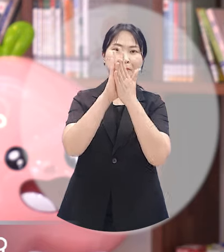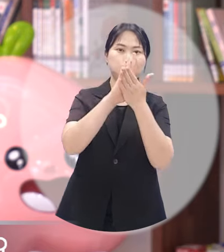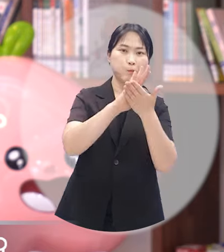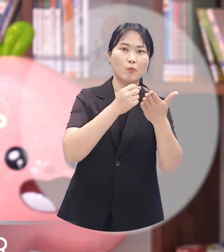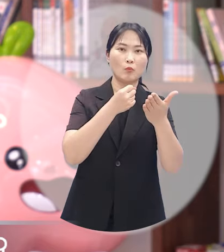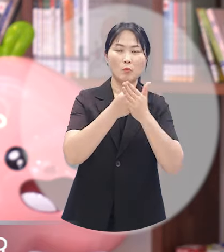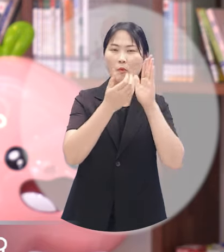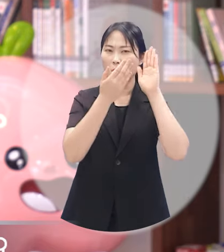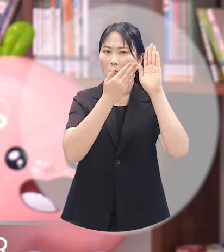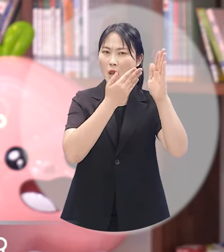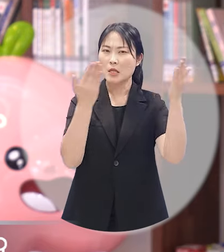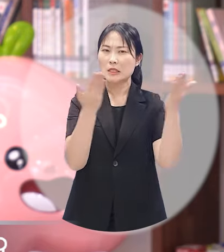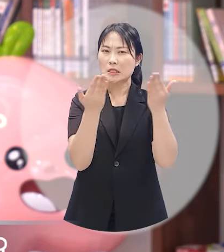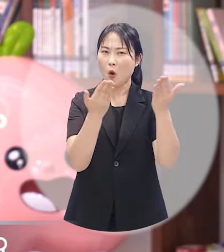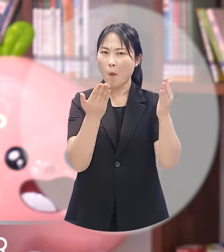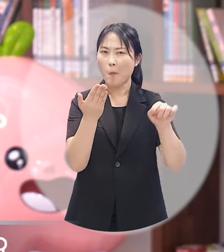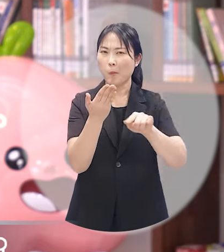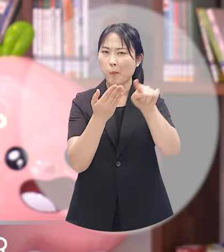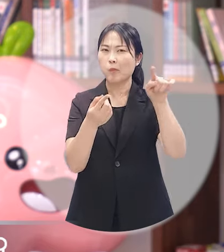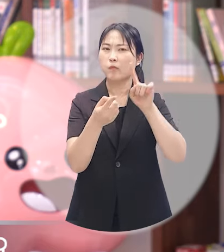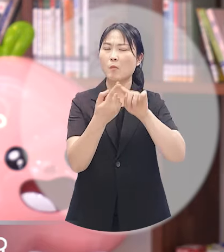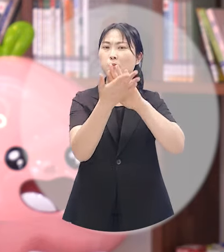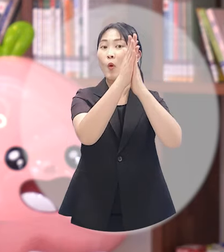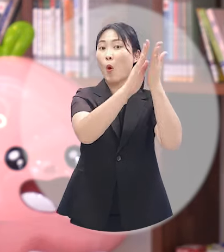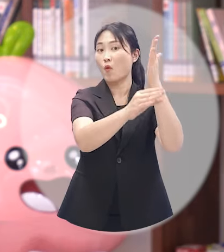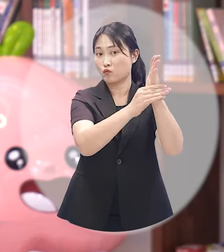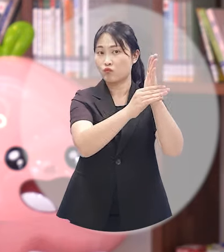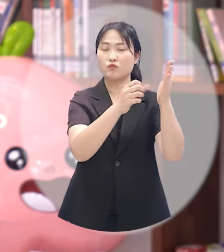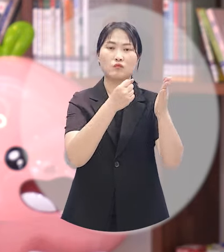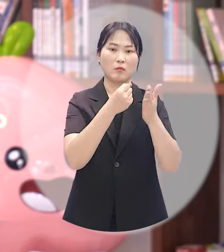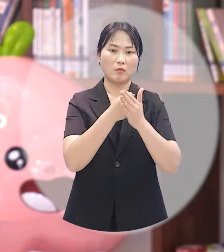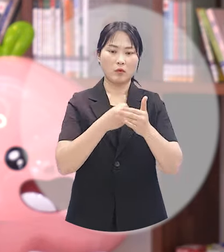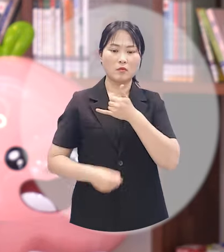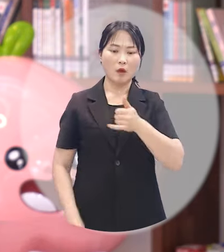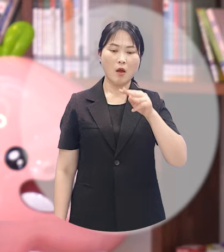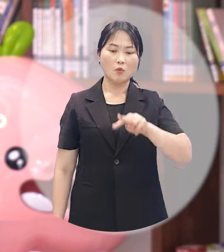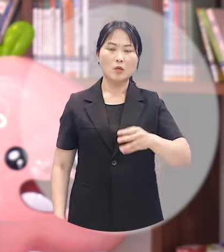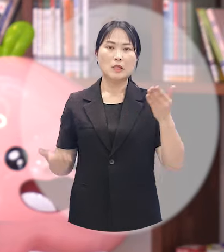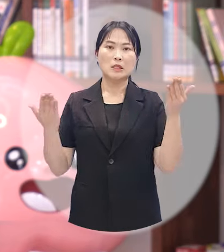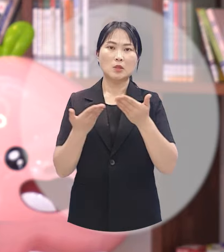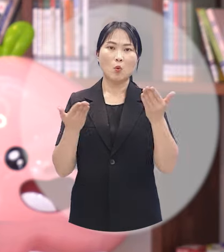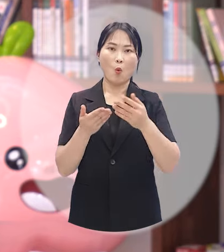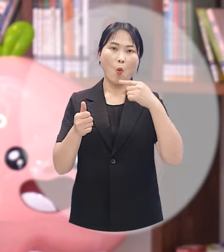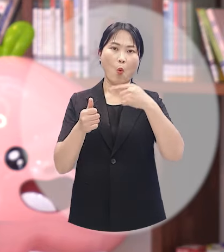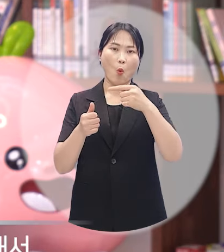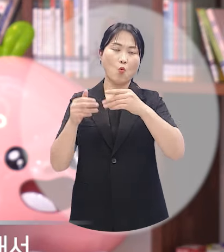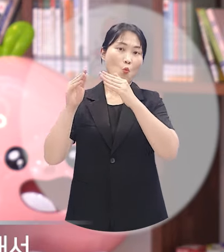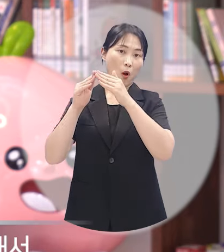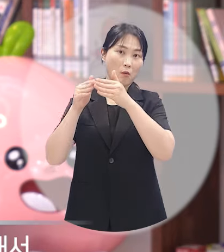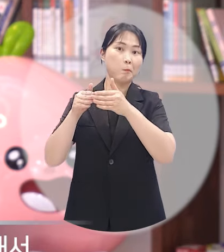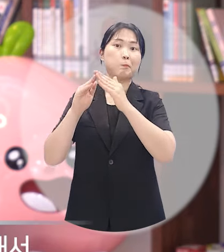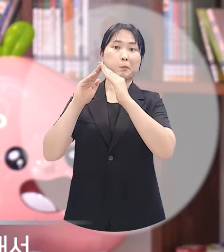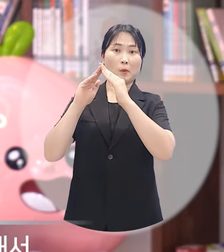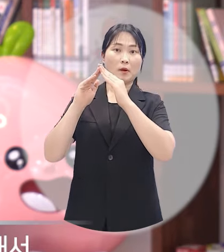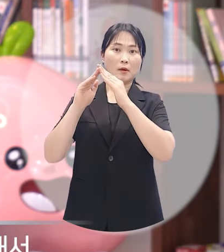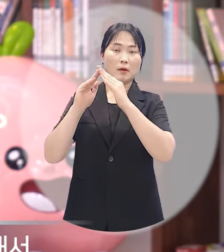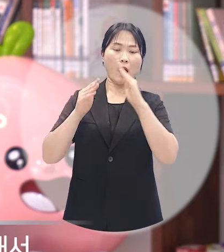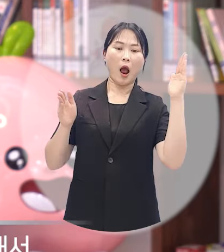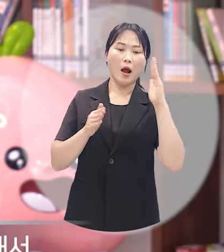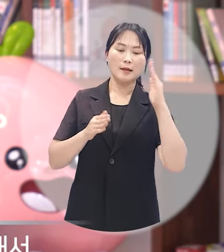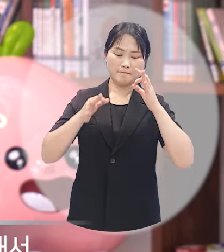이제 미래 직업 세계도 급변하고 있는데요. 저희 세종시에 이렇게 진로교육원이 생기다 보니까 학생들이 이를 통해서